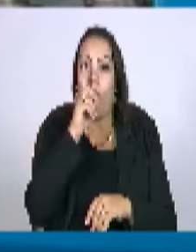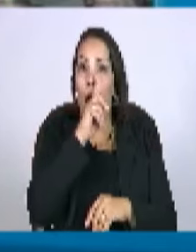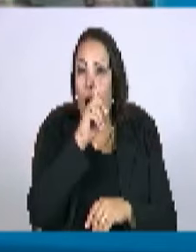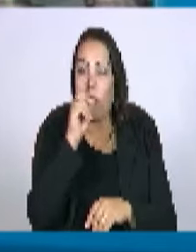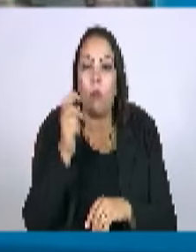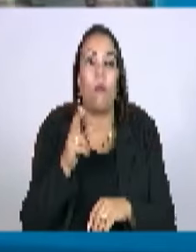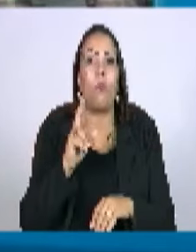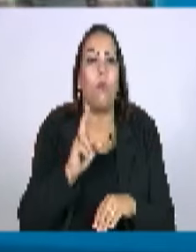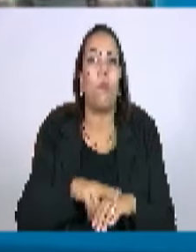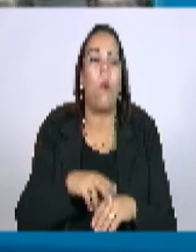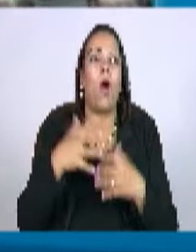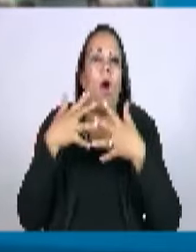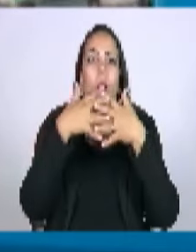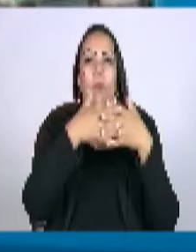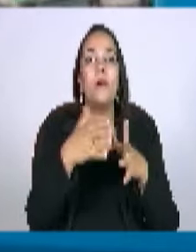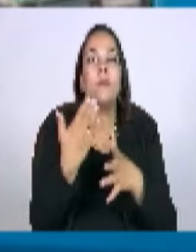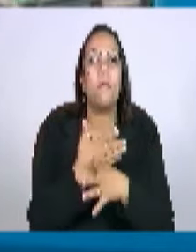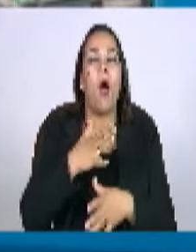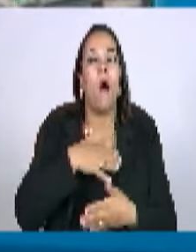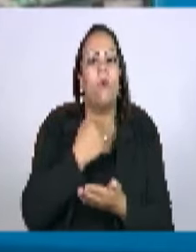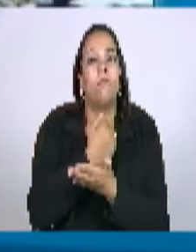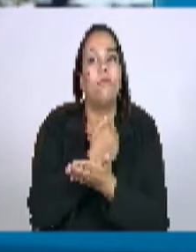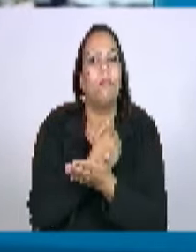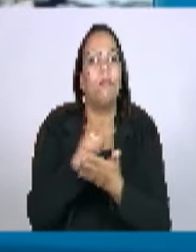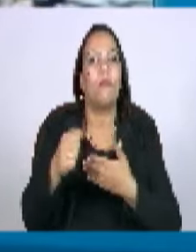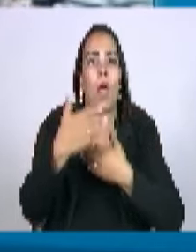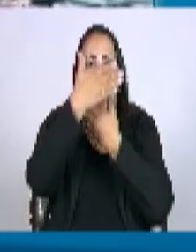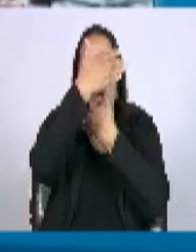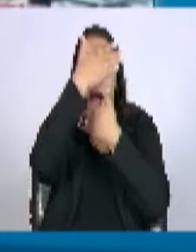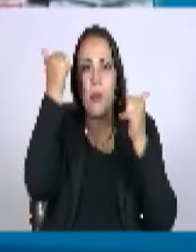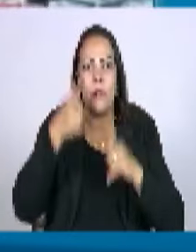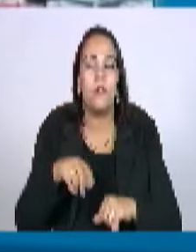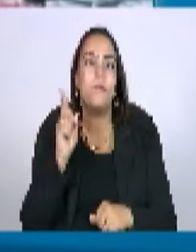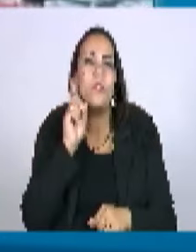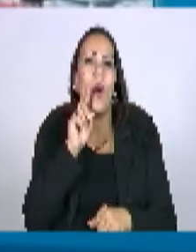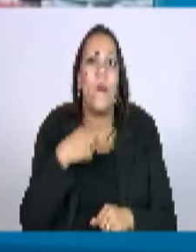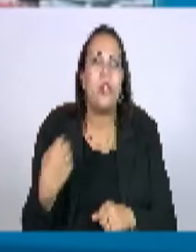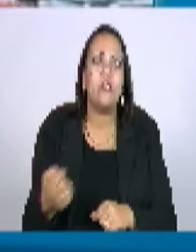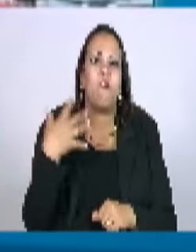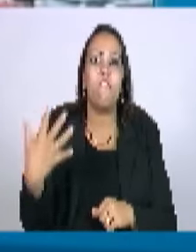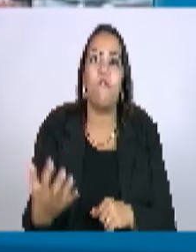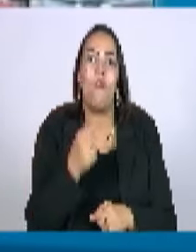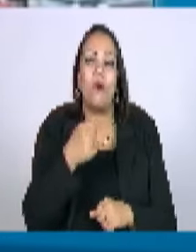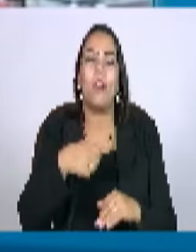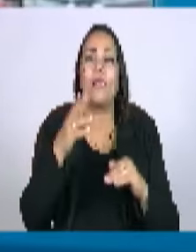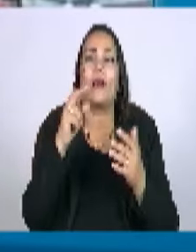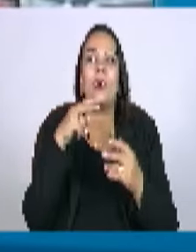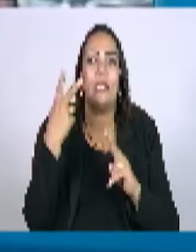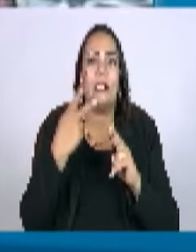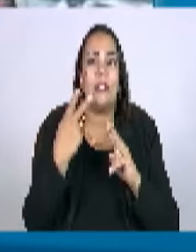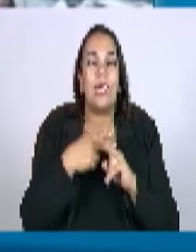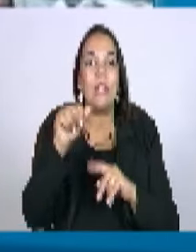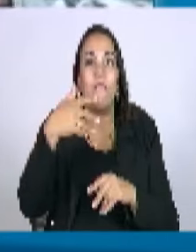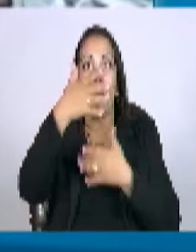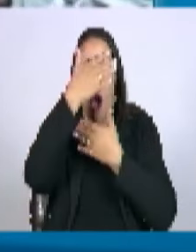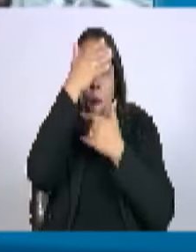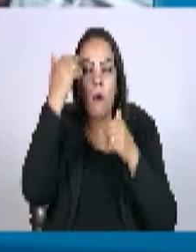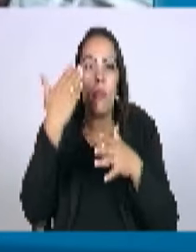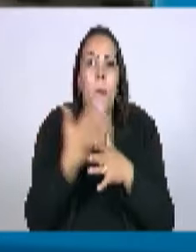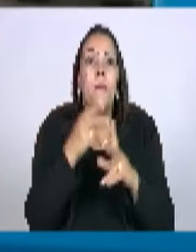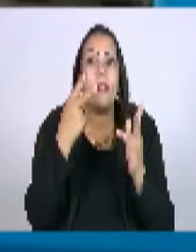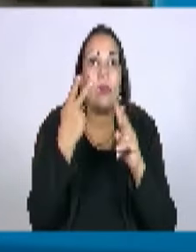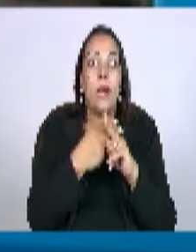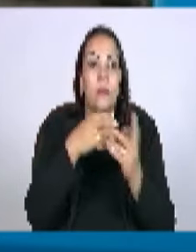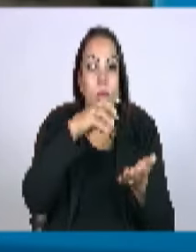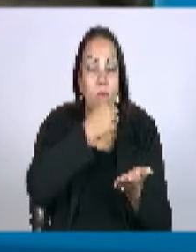بزعم ان هي عايزه تقضي على حماس ومش عايزه تدي فرصه لحماس وتعاقب السكان بتعاقبهم بكل